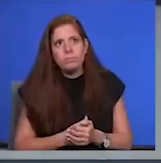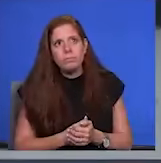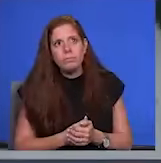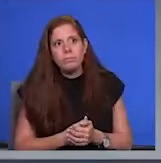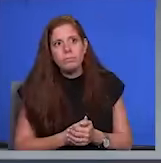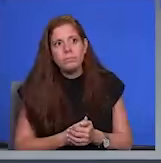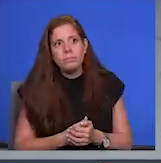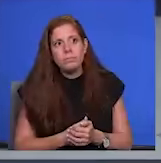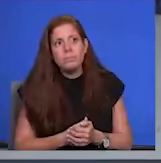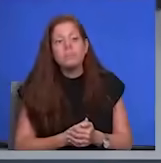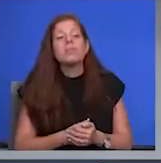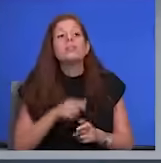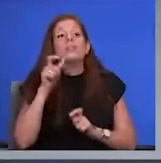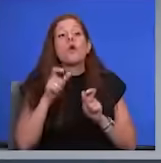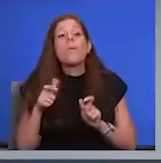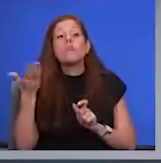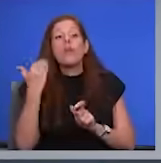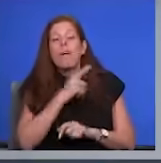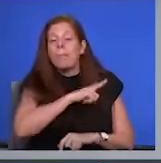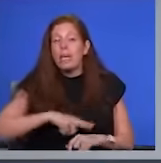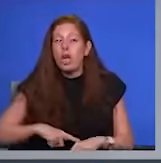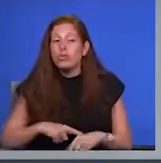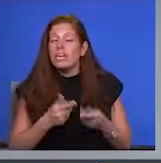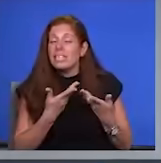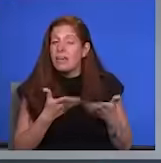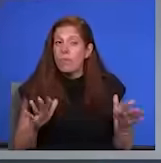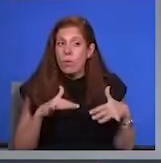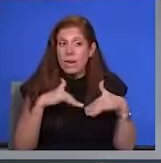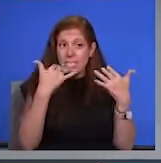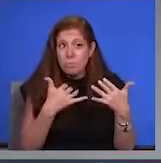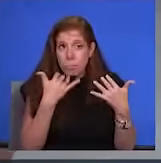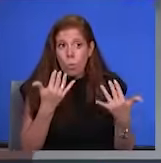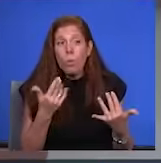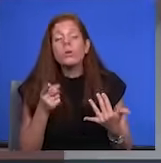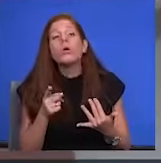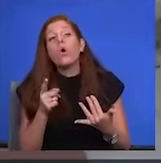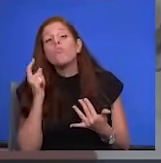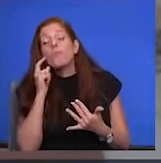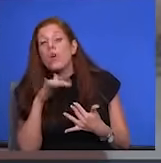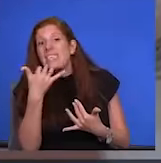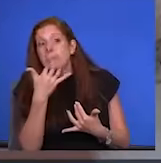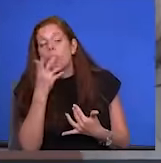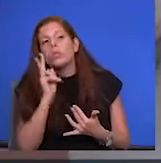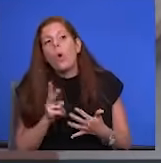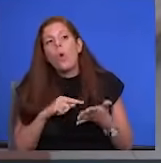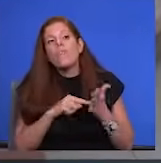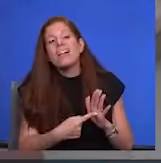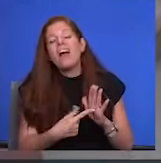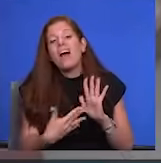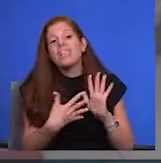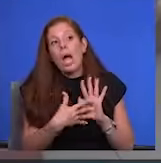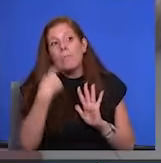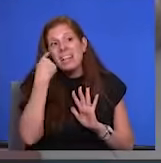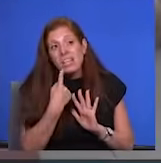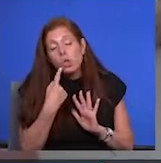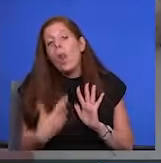תגיש תביעה. לשעבר בעירייה שנחשפו לסיפור סבורים כי כל ההתנהלות בפארק הדרים עוד עשויה להוביל לחקירה פלילית או